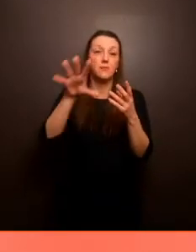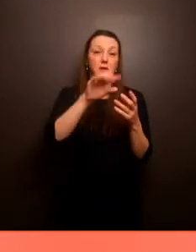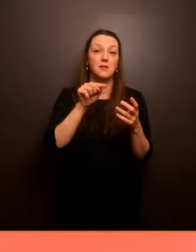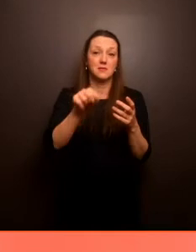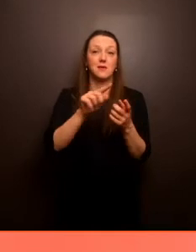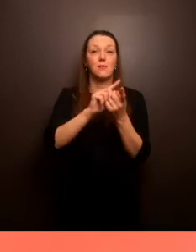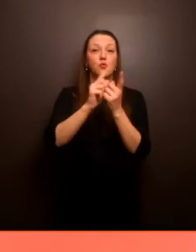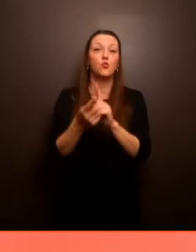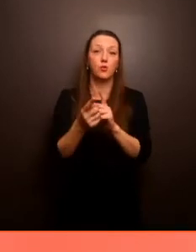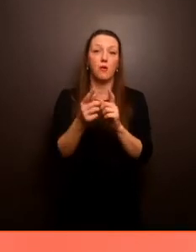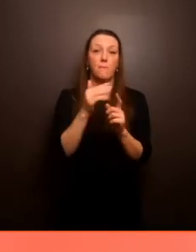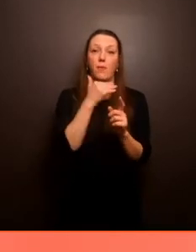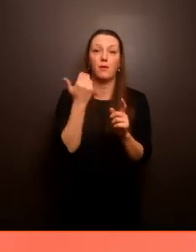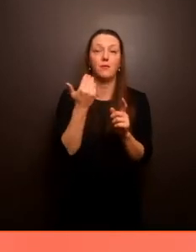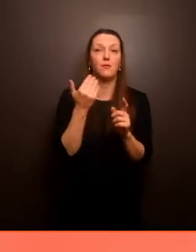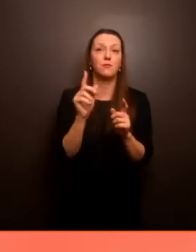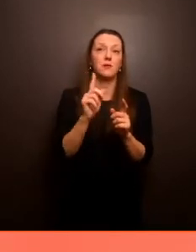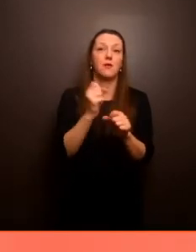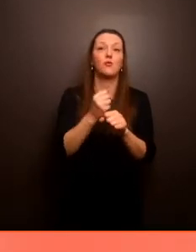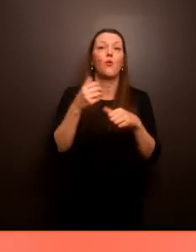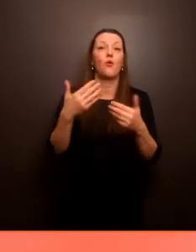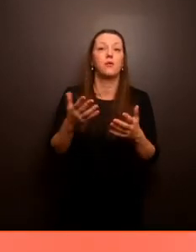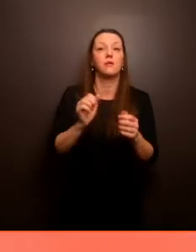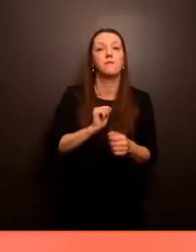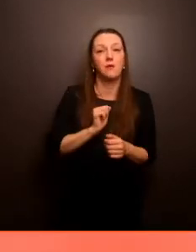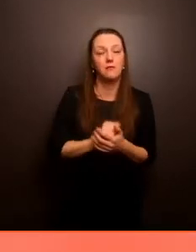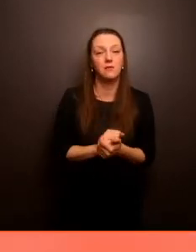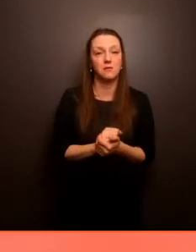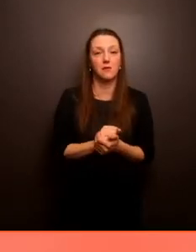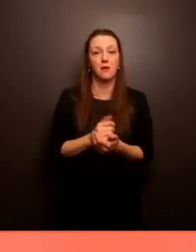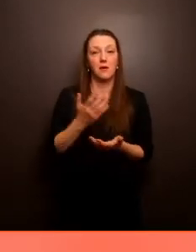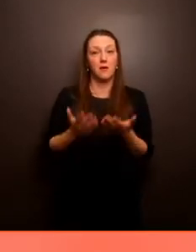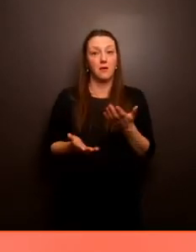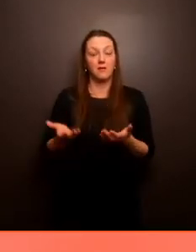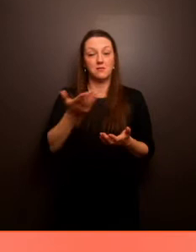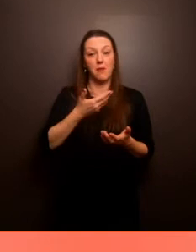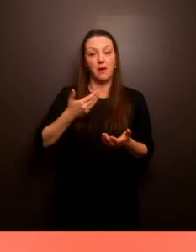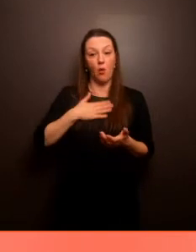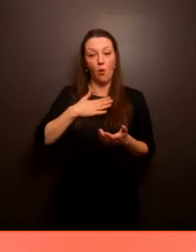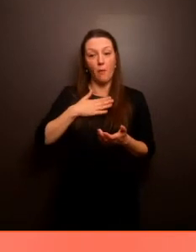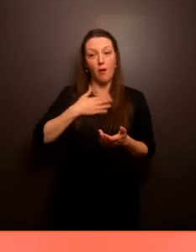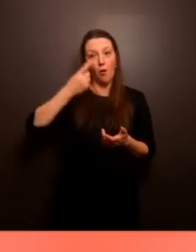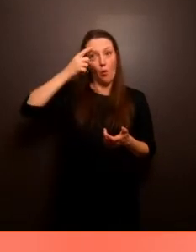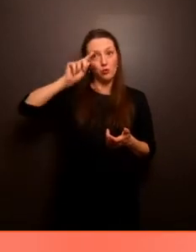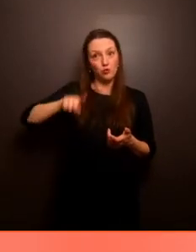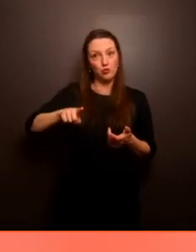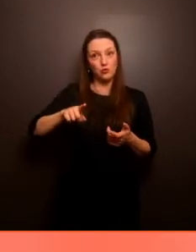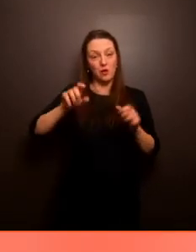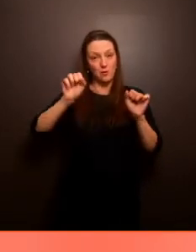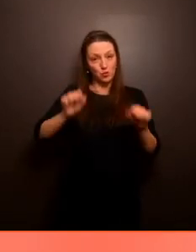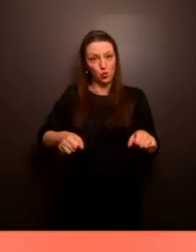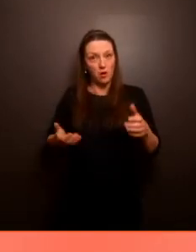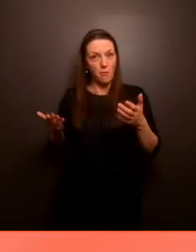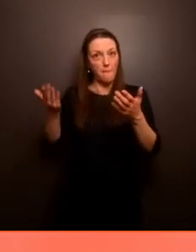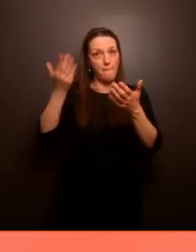väga palju seda, mida tööandjad vajavad. Ehk siis, kas meie täna oma oskustega suudame pakkuda ja